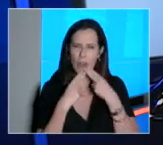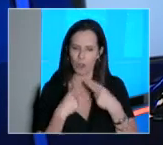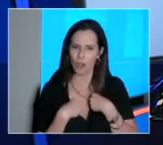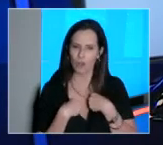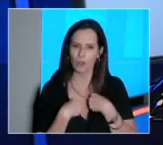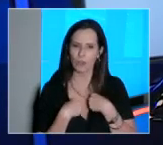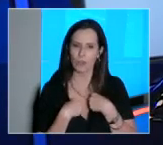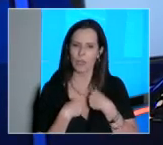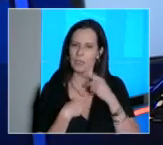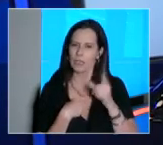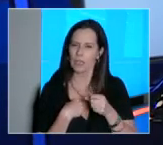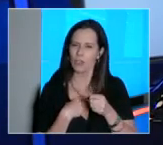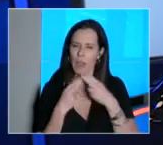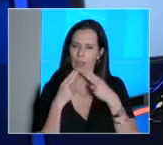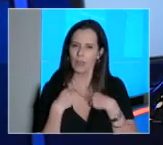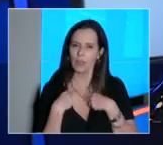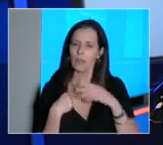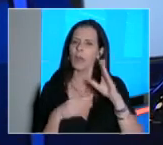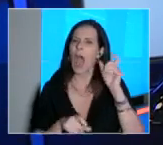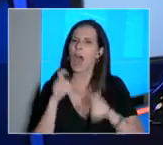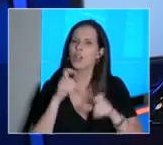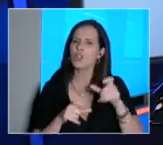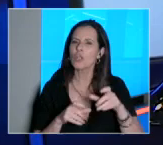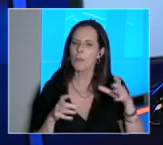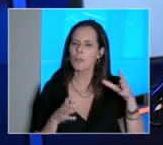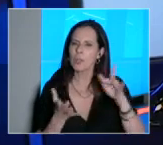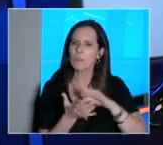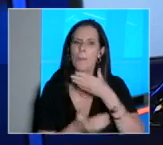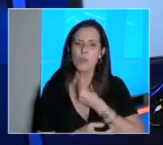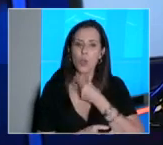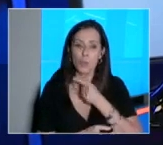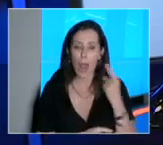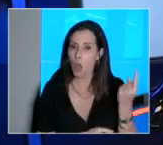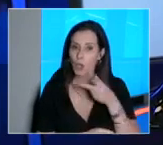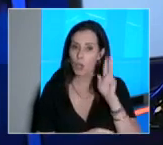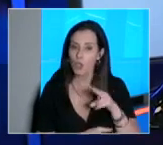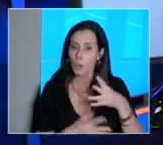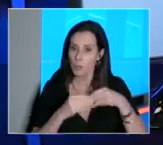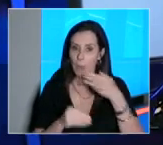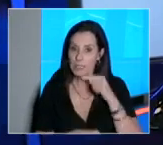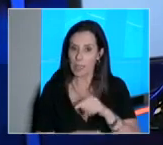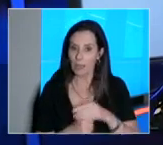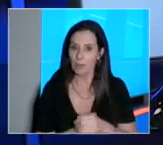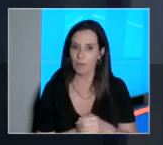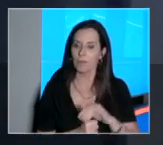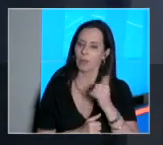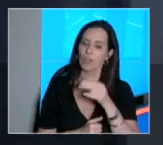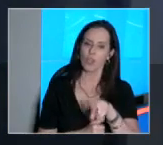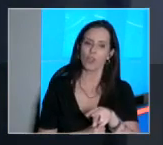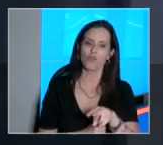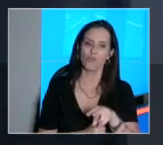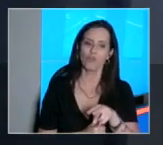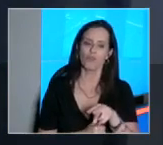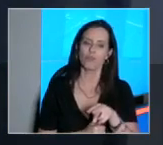אני לא יודע, כי אני צריך לקבל עליה תשובה. מבין האנשים במחנה בגונדר ובאדיס, לכולם יש קובע משפחה בארץ? יש,